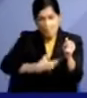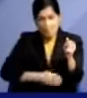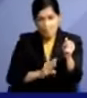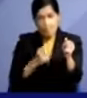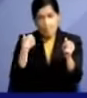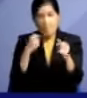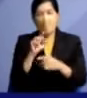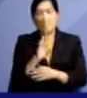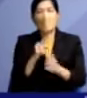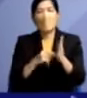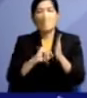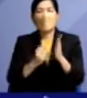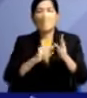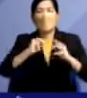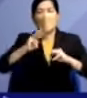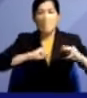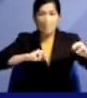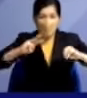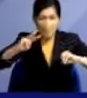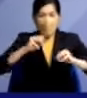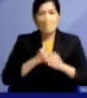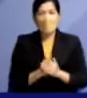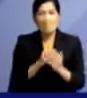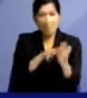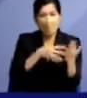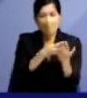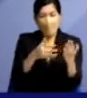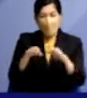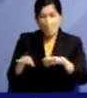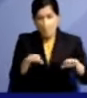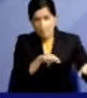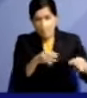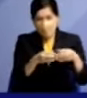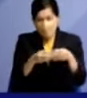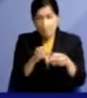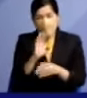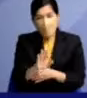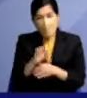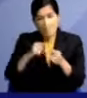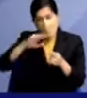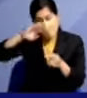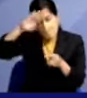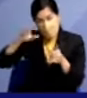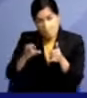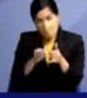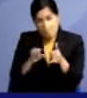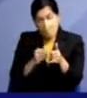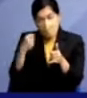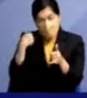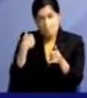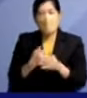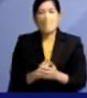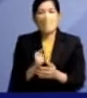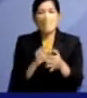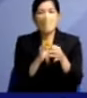นะฮะยังอยู่กันที่นครสวรรค์นะฮะพอมาตรการเข้มแบบนี้แล้วก็เป็นการเตรียมความพร้อมรองรับจำนวนผู้ป่วยที่คาดว่าจะเพิ่มขึ้นนะครับก็เลยมีการเตรียมความพร้อม